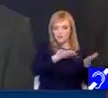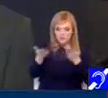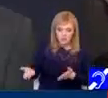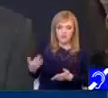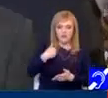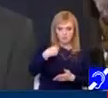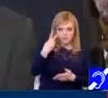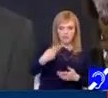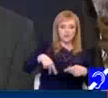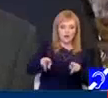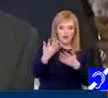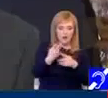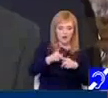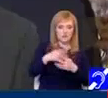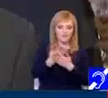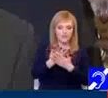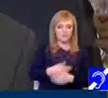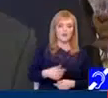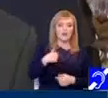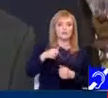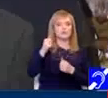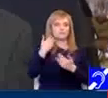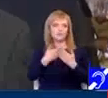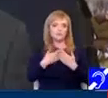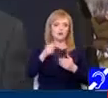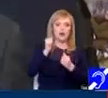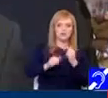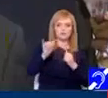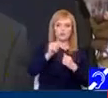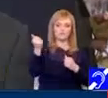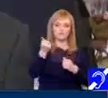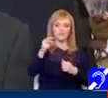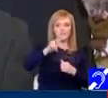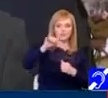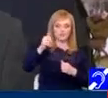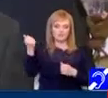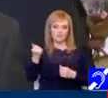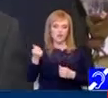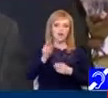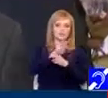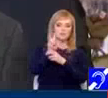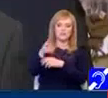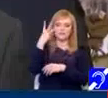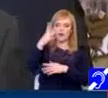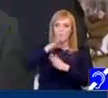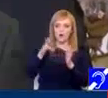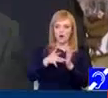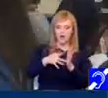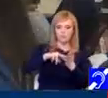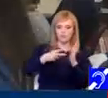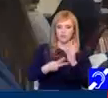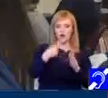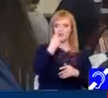clar că traseul îl vom concepe în așa fel încât în fiecare weekend, practic asta va fi ideea, ca vineri, sâmbătă și duminică, să mergem în trei orașe cu câte